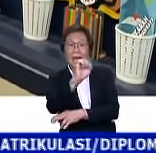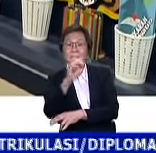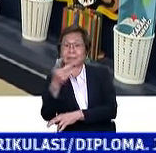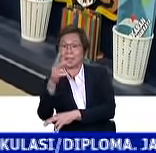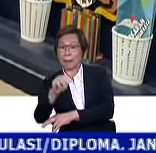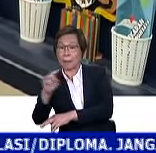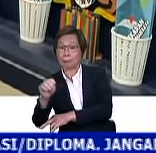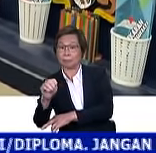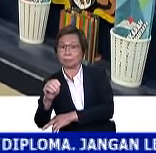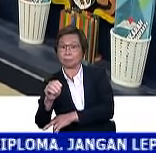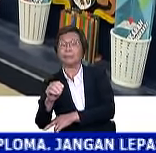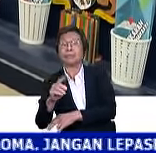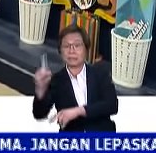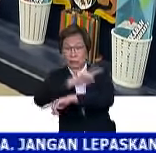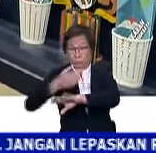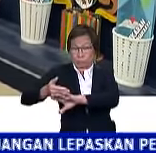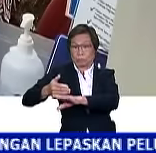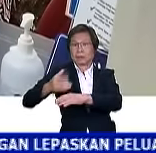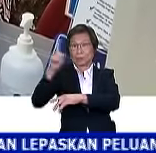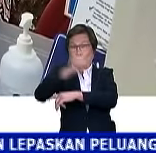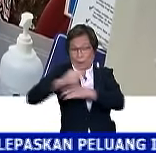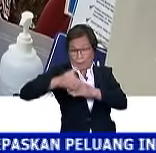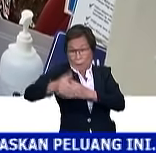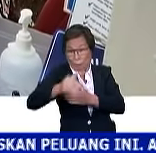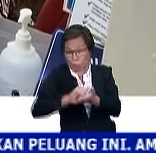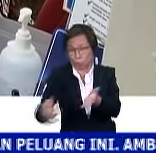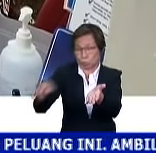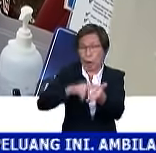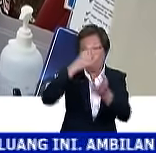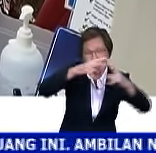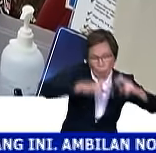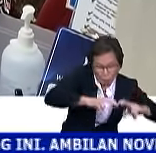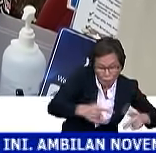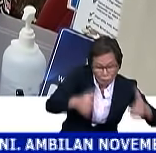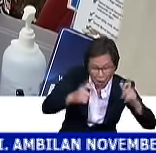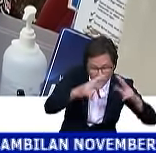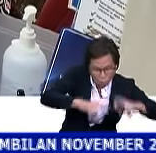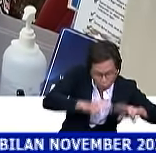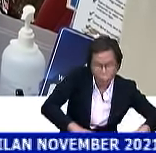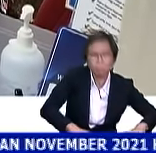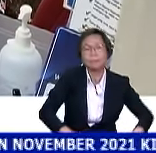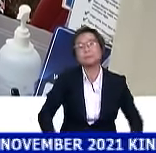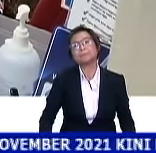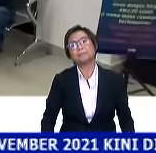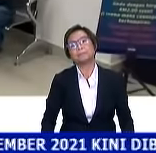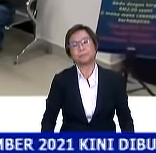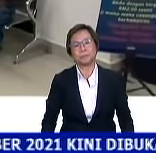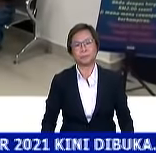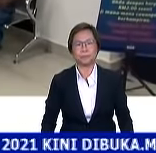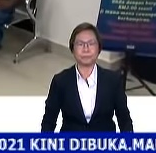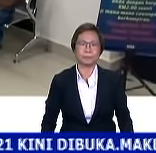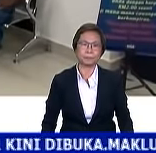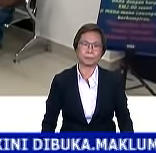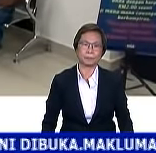Multimedia SKMM sehari selepas itu bagi membolehkan siasatan segera dijalankan.